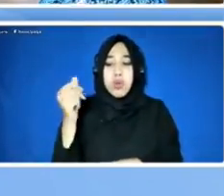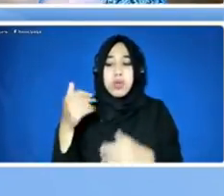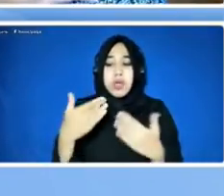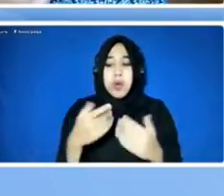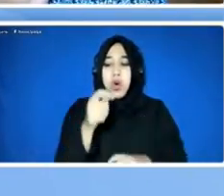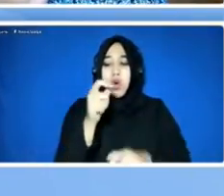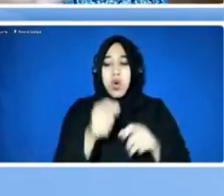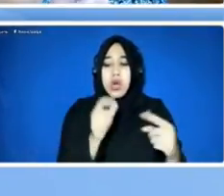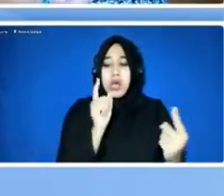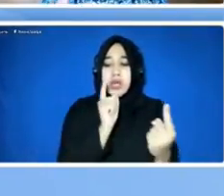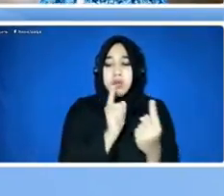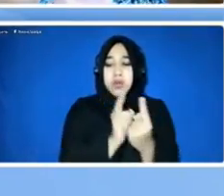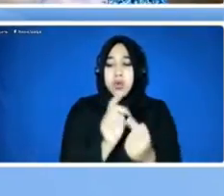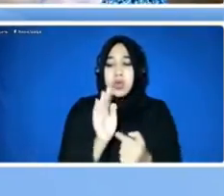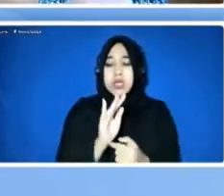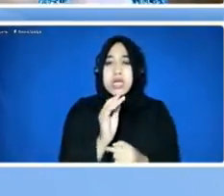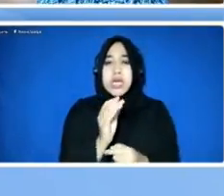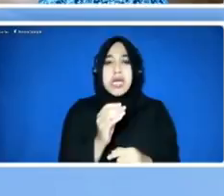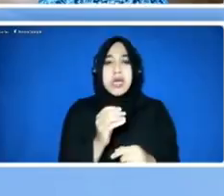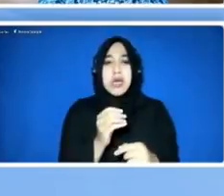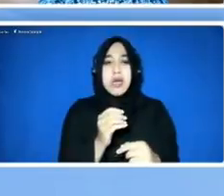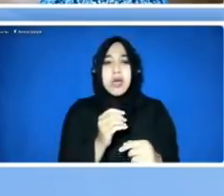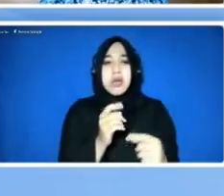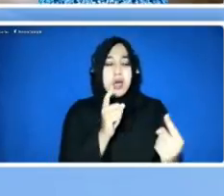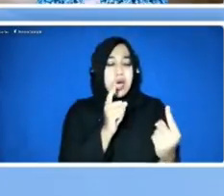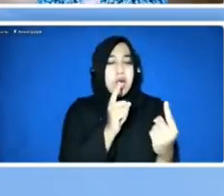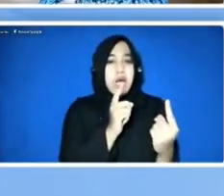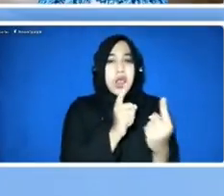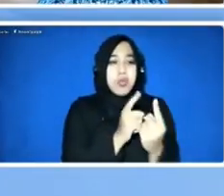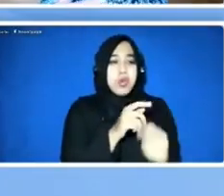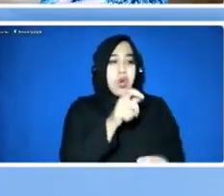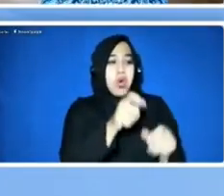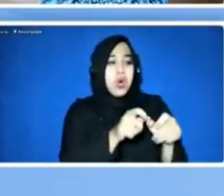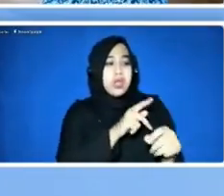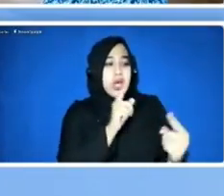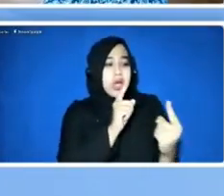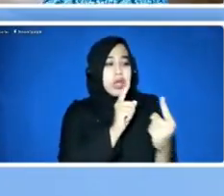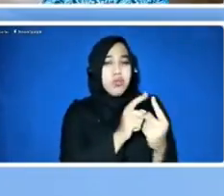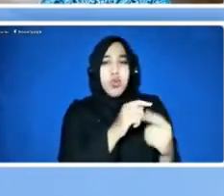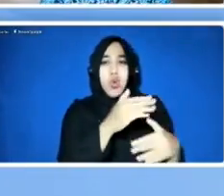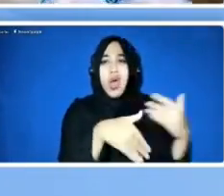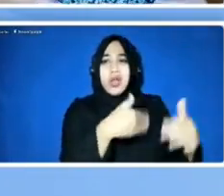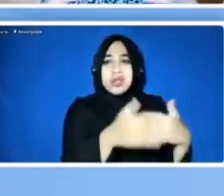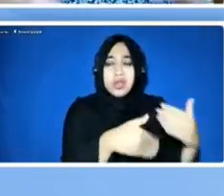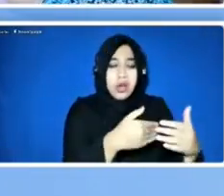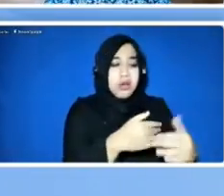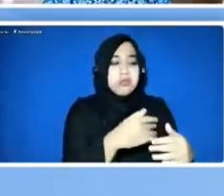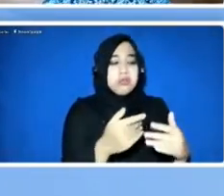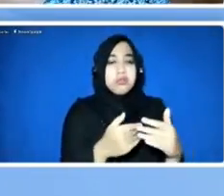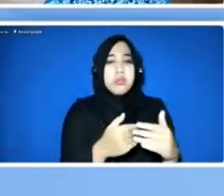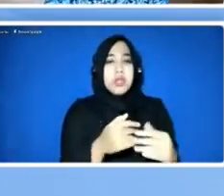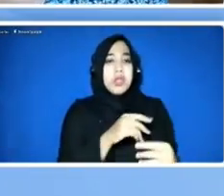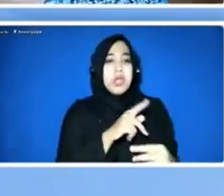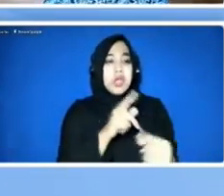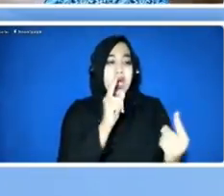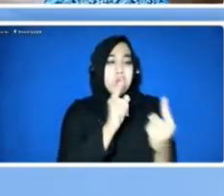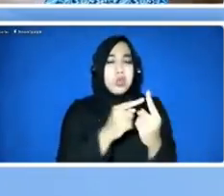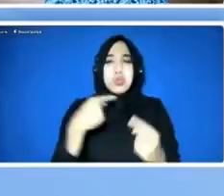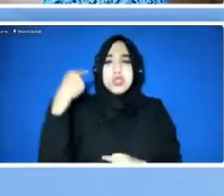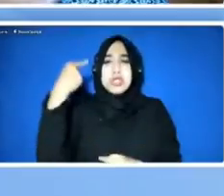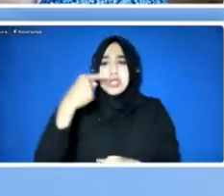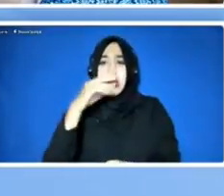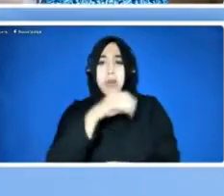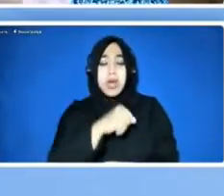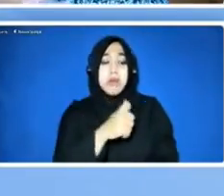temui secara tidak sengaja, koinsidental. Orang-orang yang kita temui secara acak, yang kita ketemu tiap hari, baik